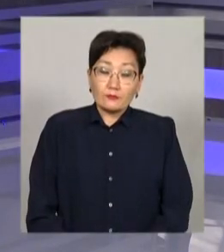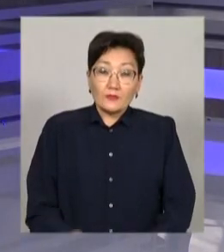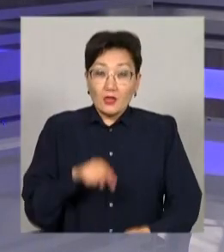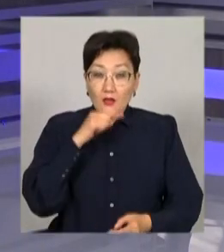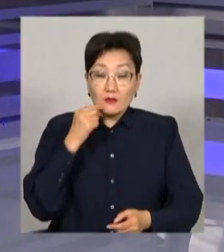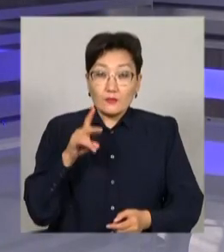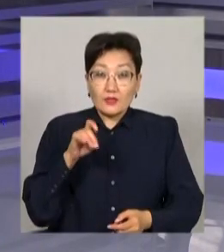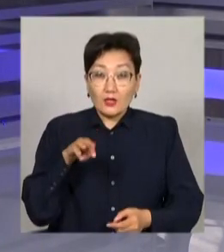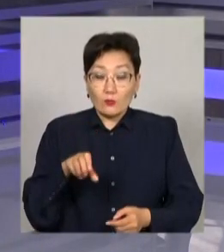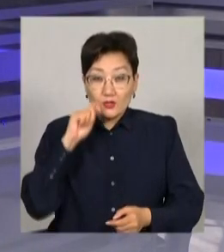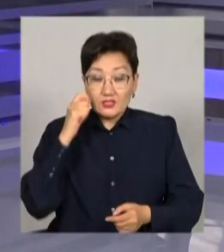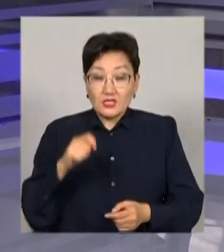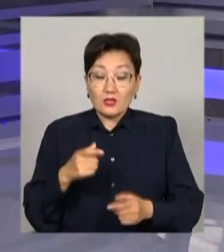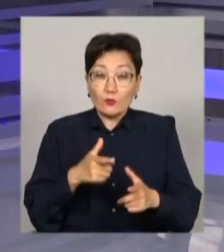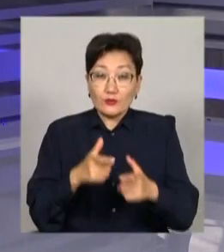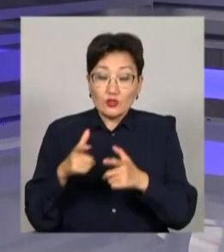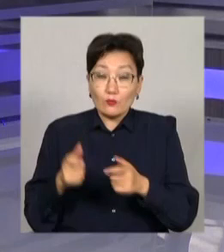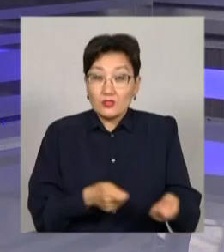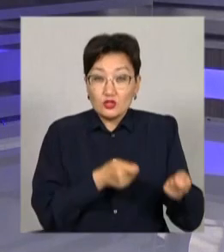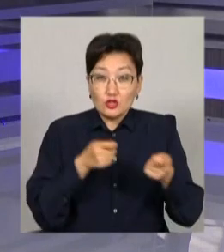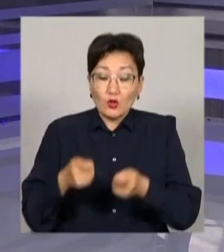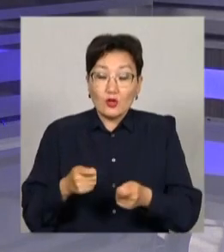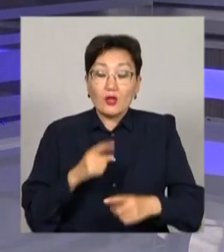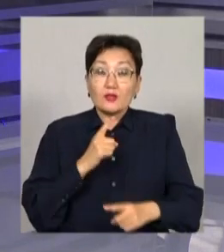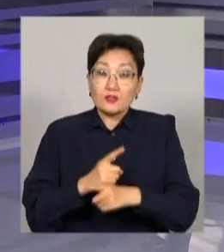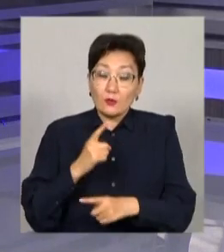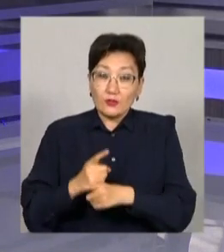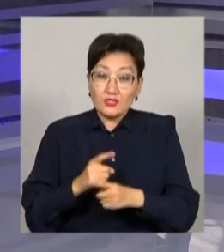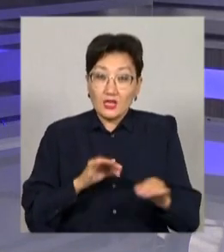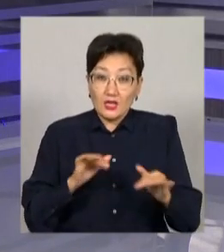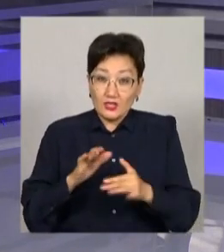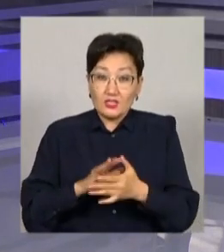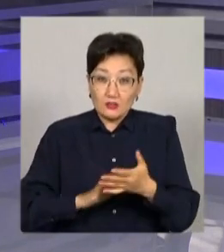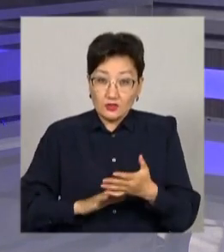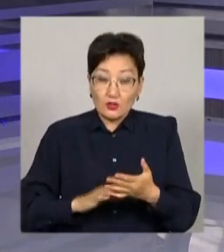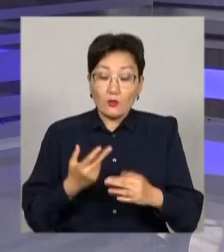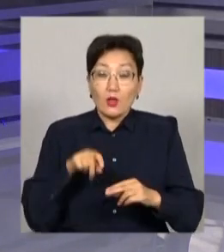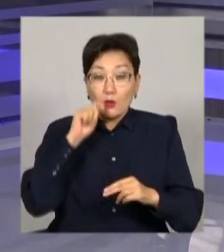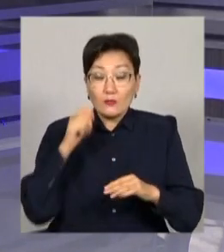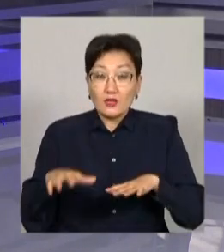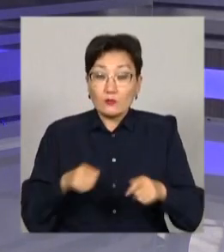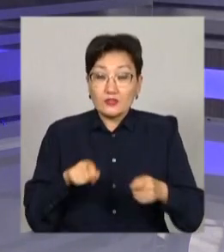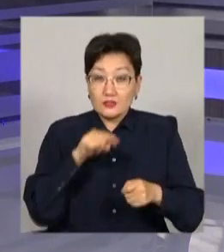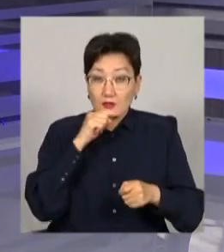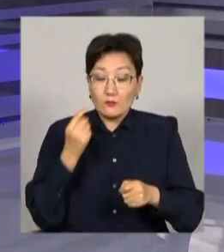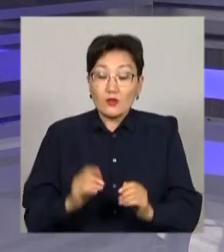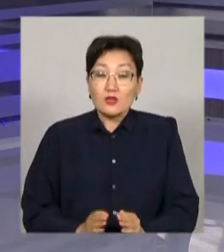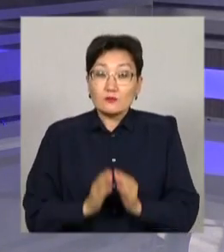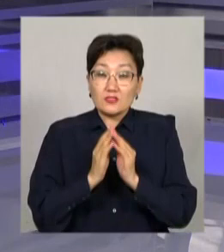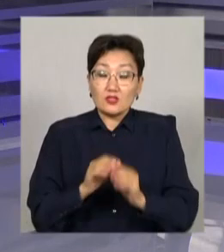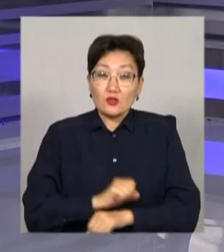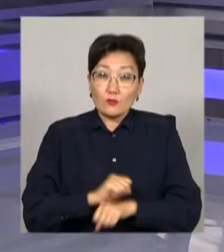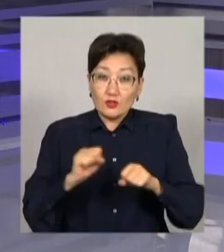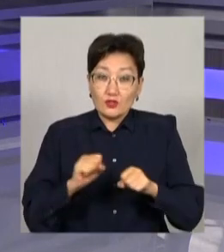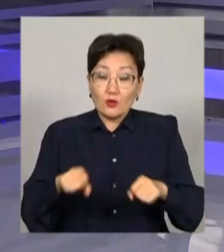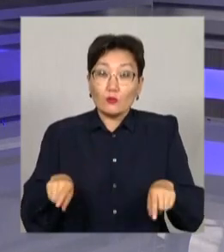Ресей НАТО-ның Украинаға қару-жарақ жеткізуіне тосқауыл жасайтынын тағы ескертті. Украина билігі Ресейді зымырандық терроризм жасады